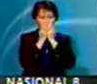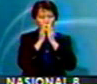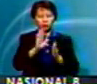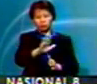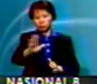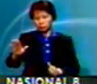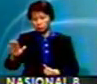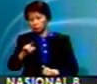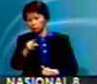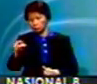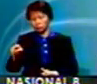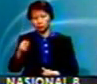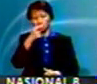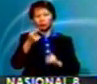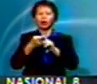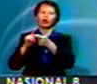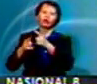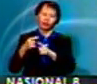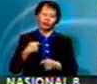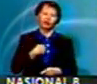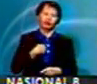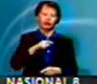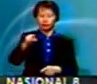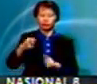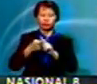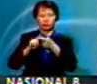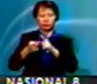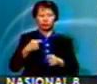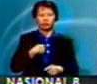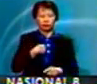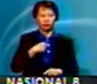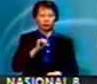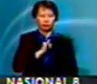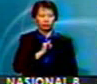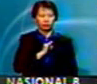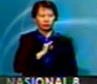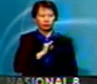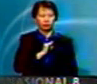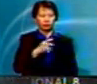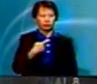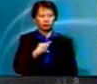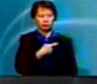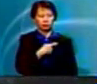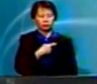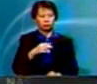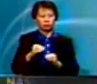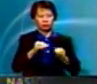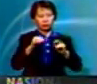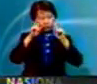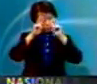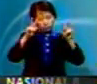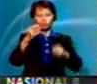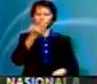mereka oleh kerana rakan sahabat. Mereka semua rakan sahabat. Saya kita bergerak harmoni